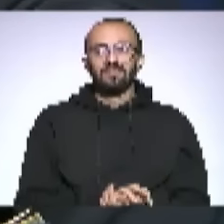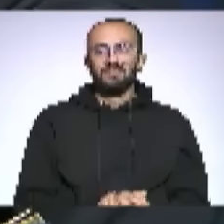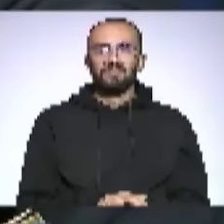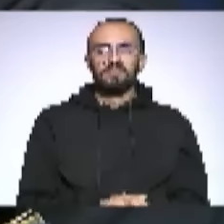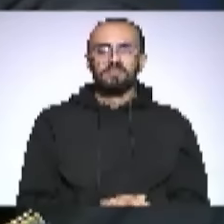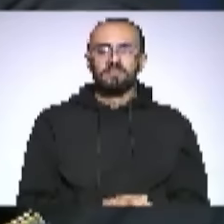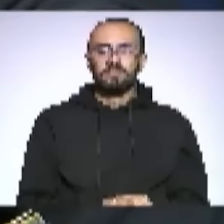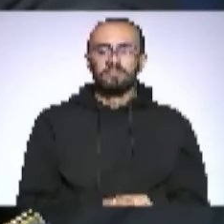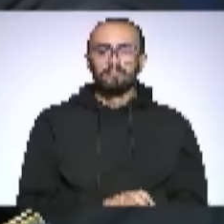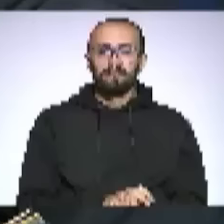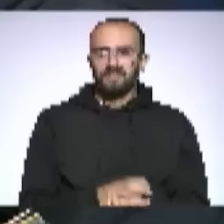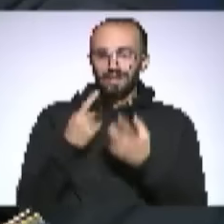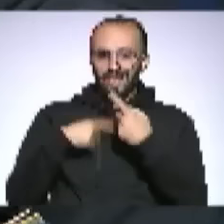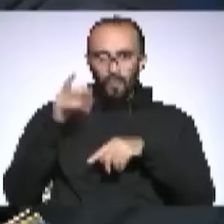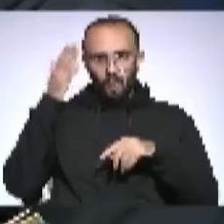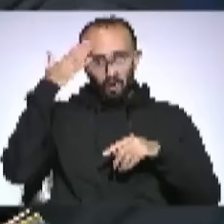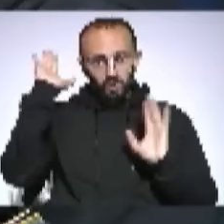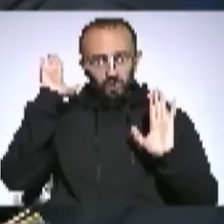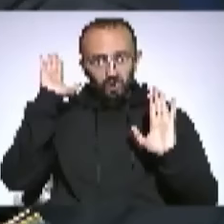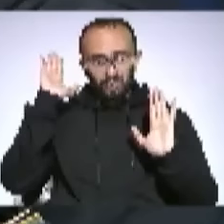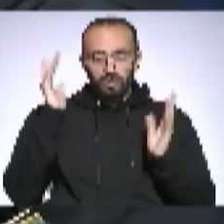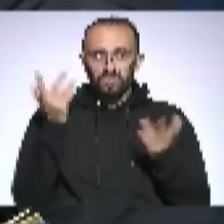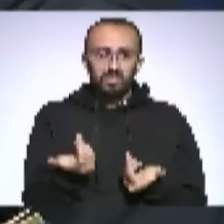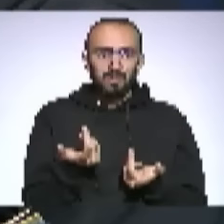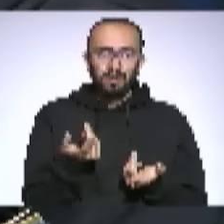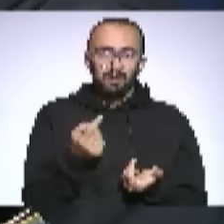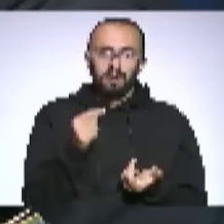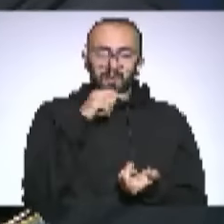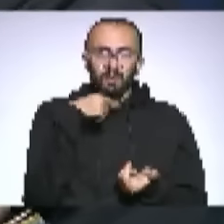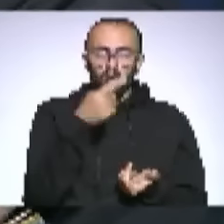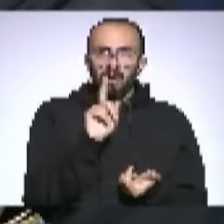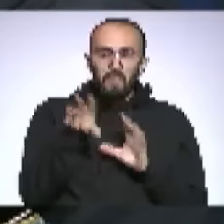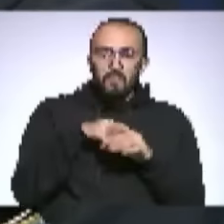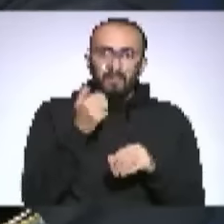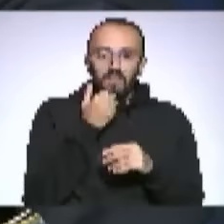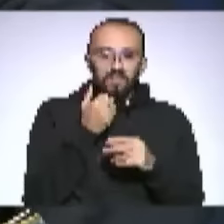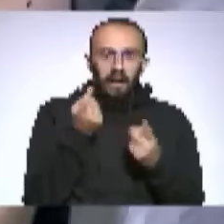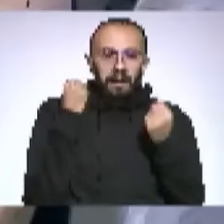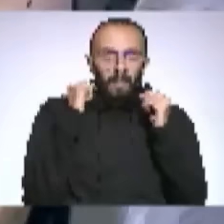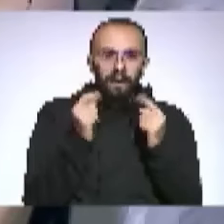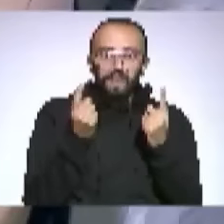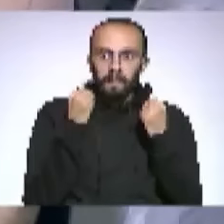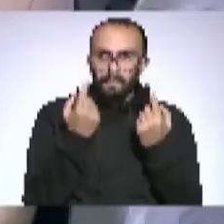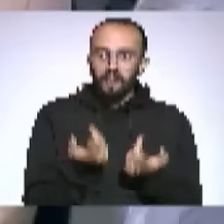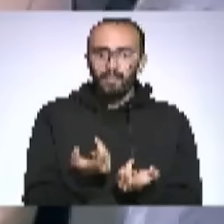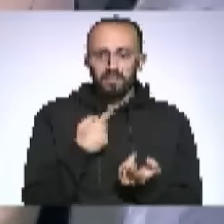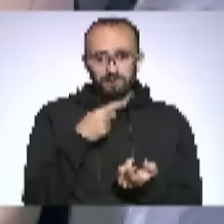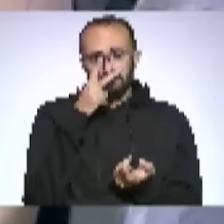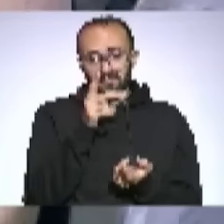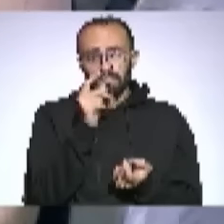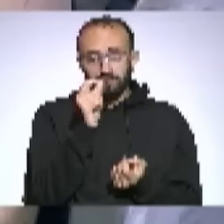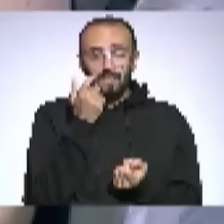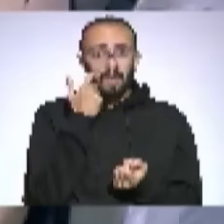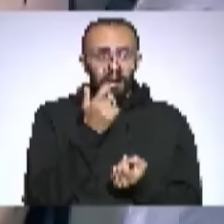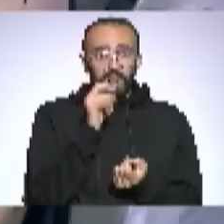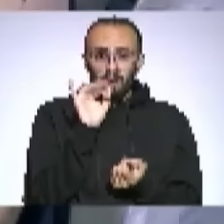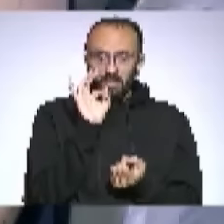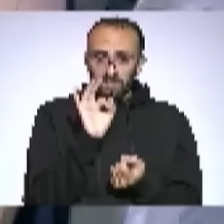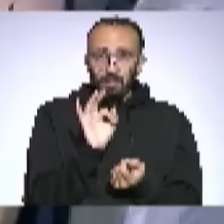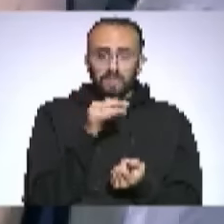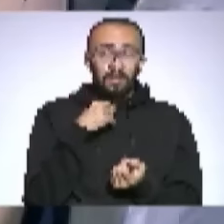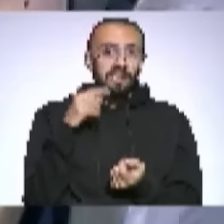هو نرجع خلاص لا ده بيعمل تصرفات غريبه جدا يعني تصرفات غريبه جدا يعني بس خلي بالنا دايما نسي احنا